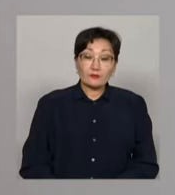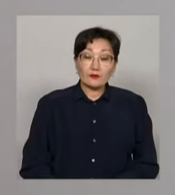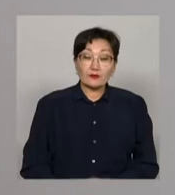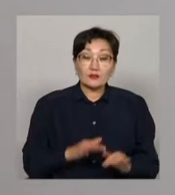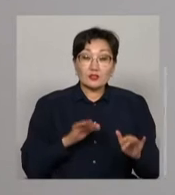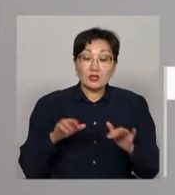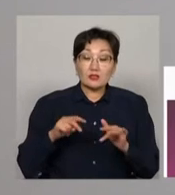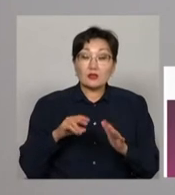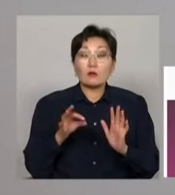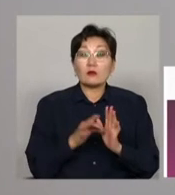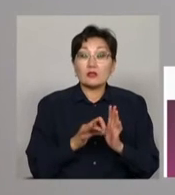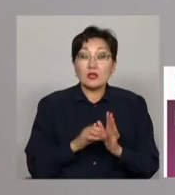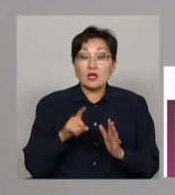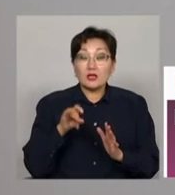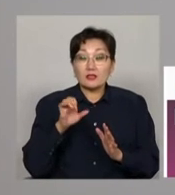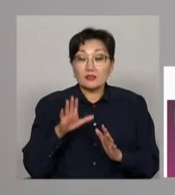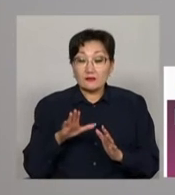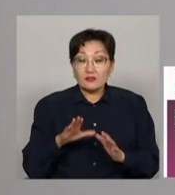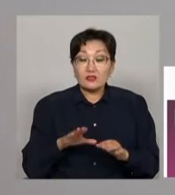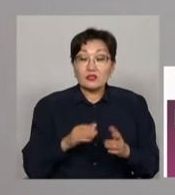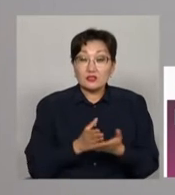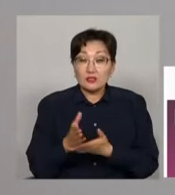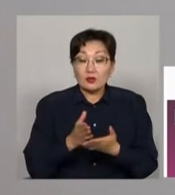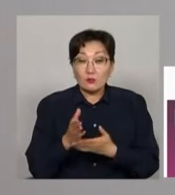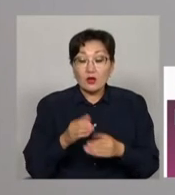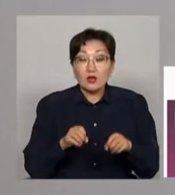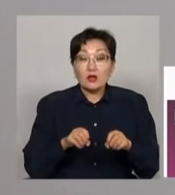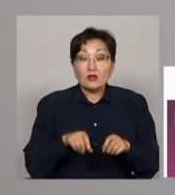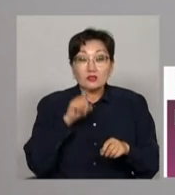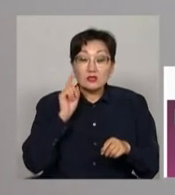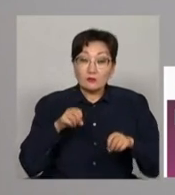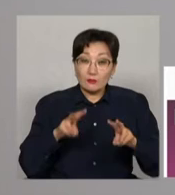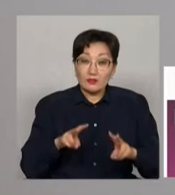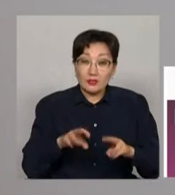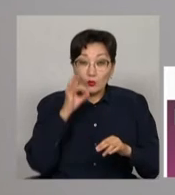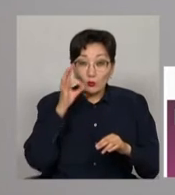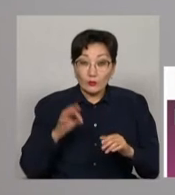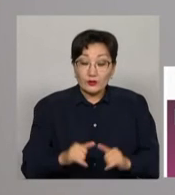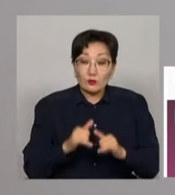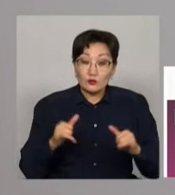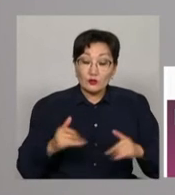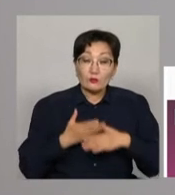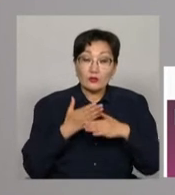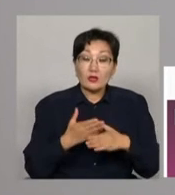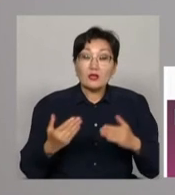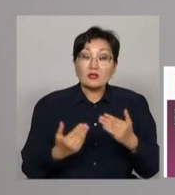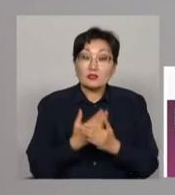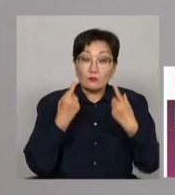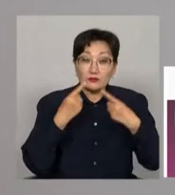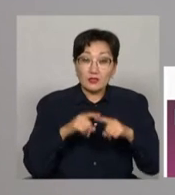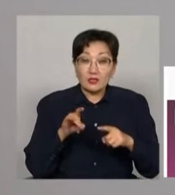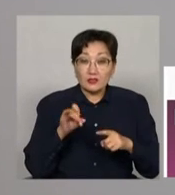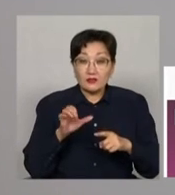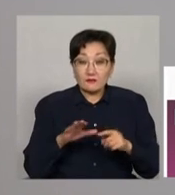Шараның мақсаты осы архив саласындағы жас мамандардың біліктілігін арттыру. Олардың нау жаңа заманауи технологиялар мен архив ісі